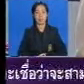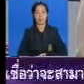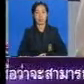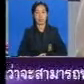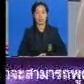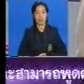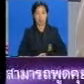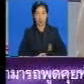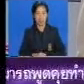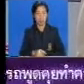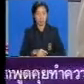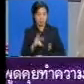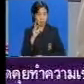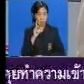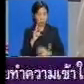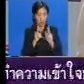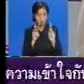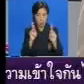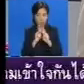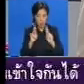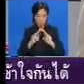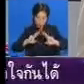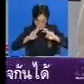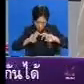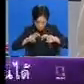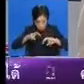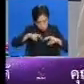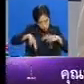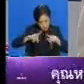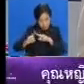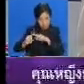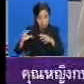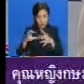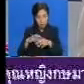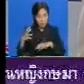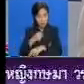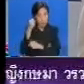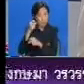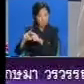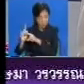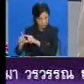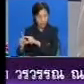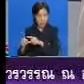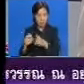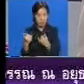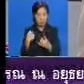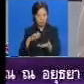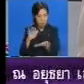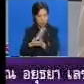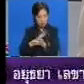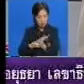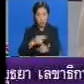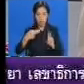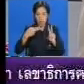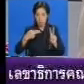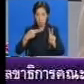คณะกรรมการตรวจสอบข้อเท็จจริงจากเหตุการณ์ชุมนุมทางการเมืองนะคะเตรียมจัดทำเอกสาร 2,000 ชุดแจกจ่ายหน่วยราชการงานหน่วยงานต่าง